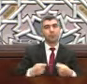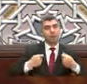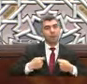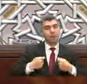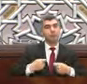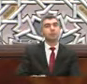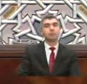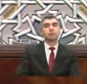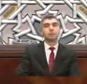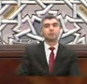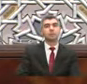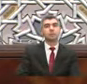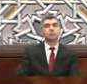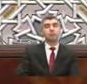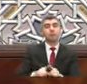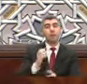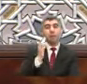بالنسبه للميدلت،